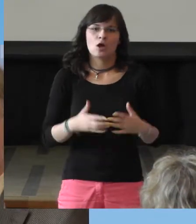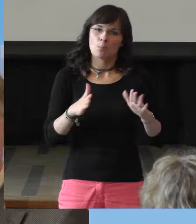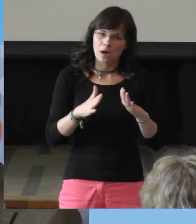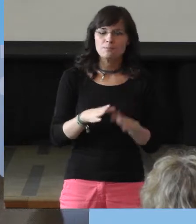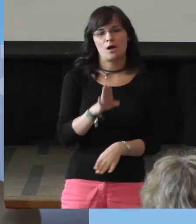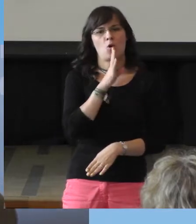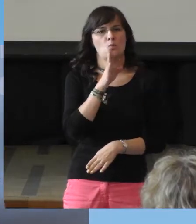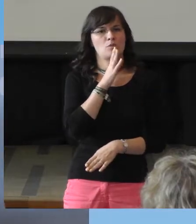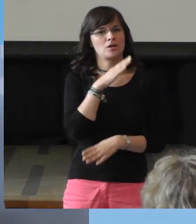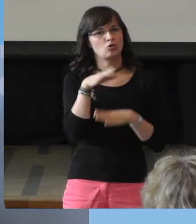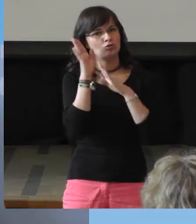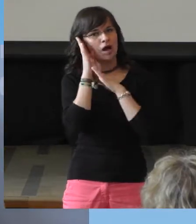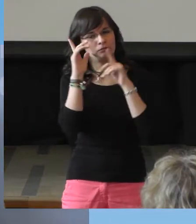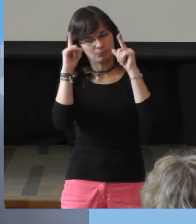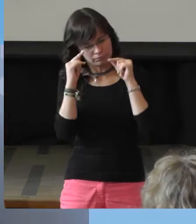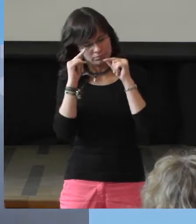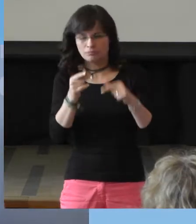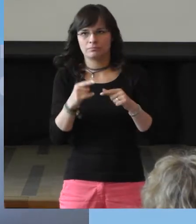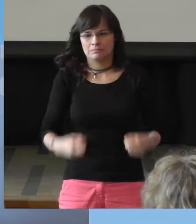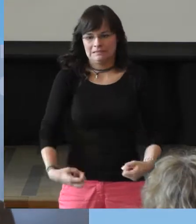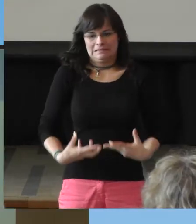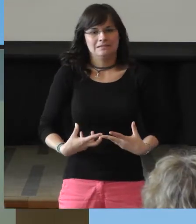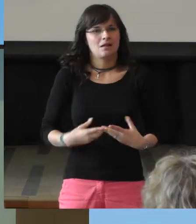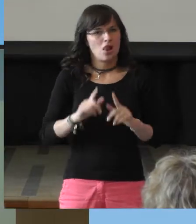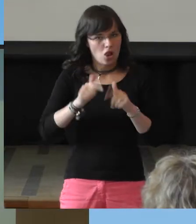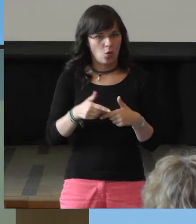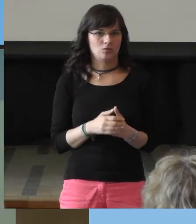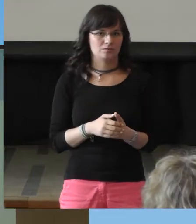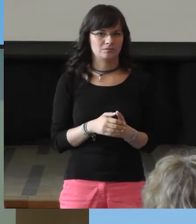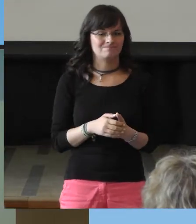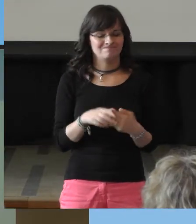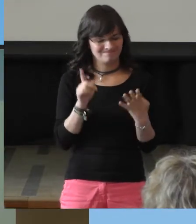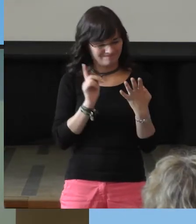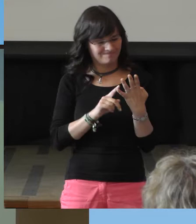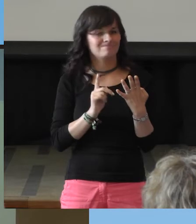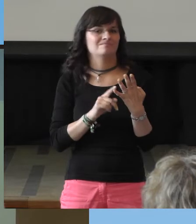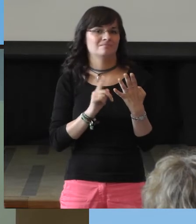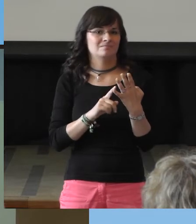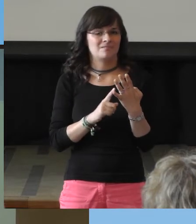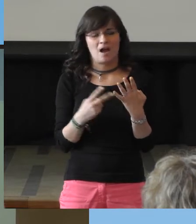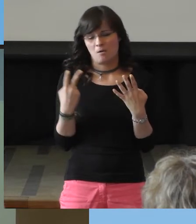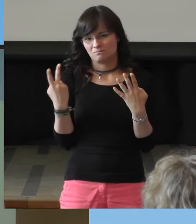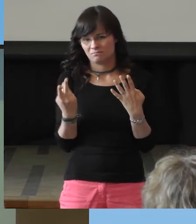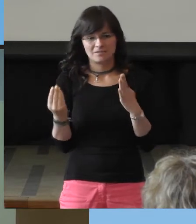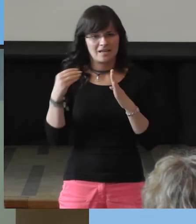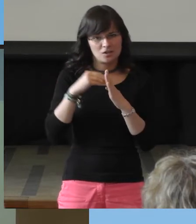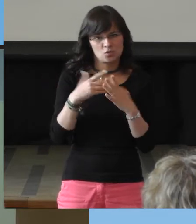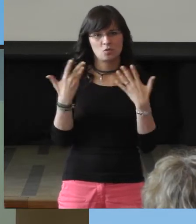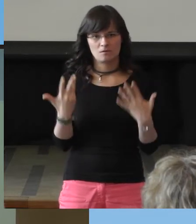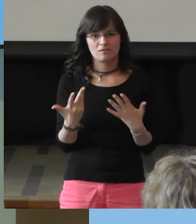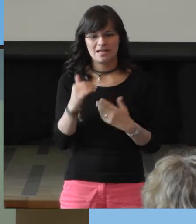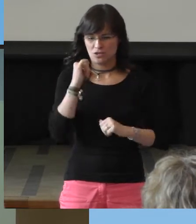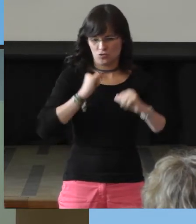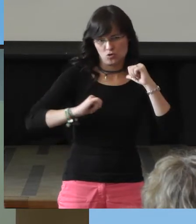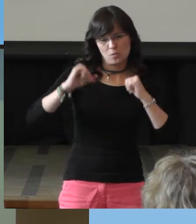oder wenn er sich einfach nur hinlegen will. Charakteristisch ist dafür aber auch, dass dieser Schmerz oder diese Missempfindung durch